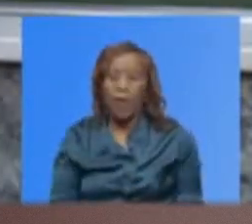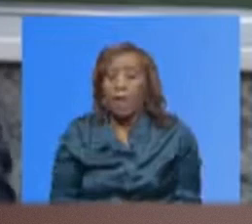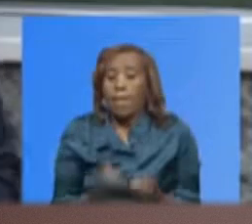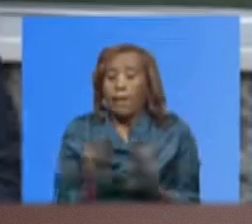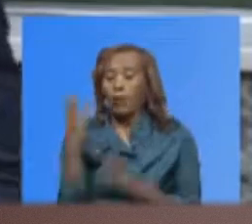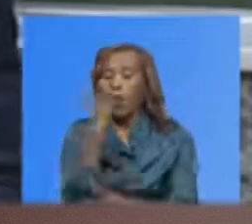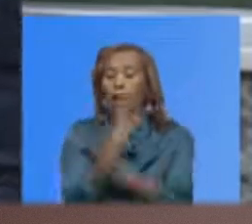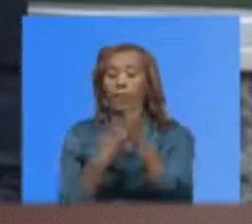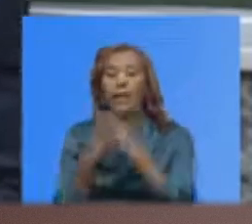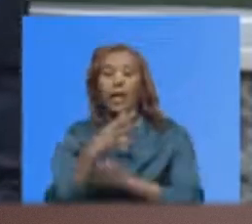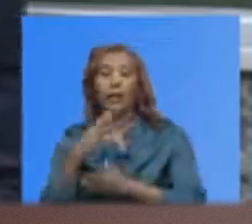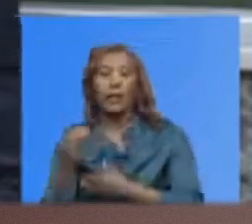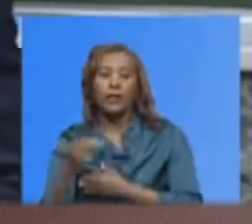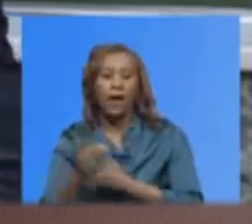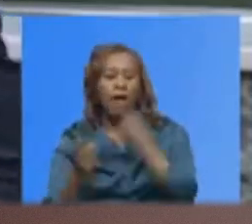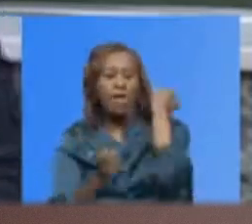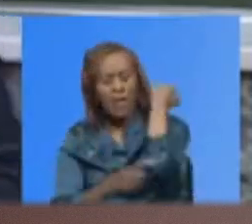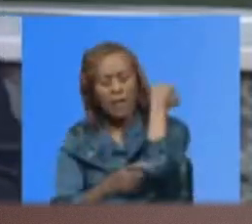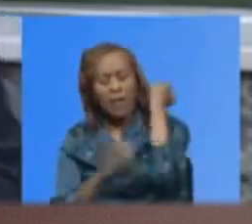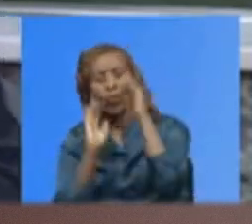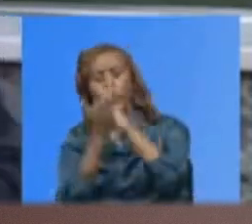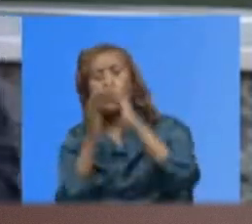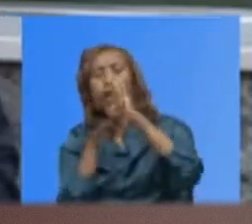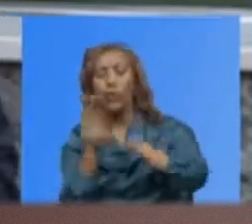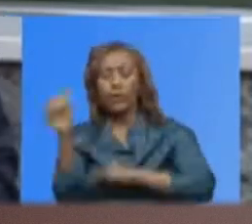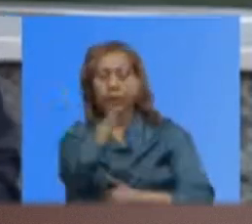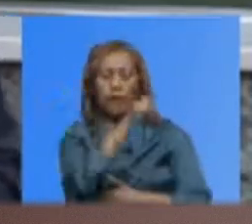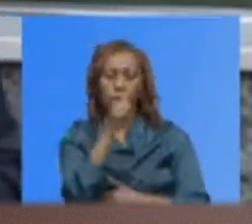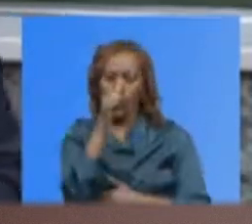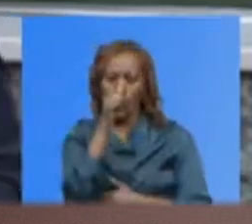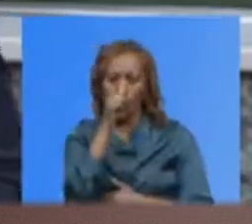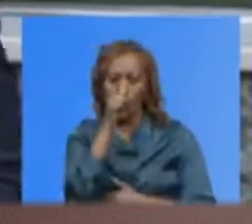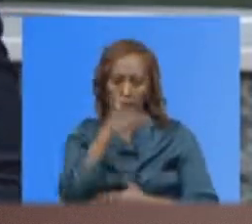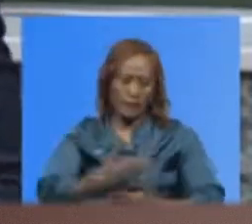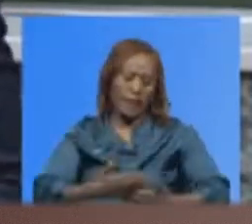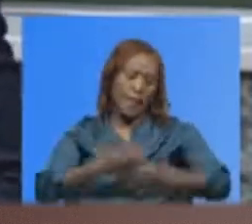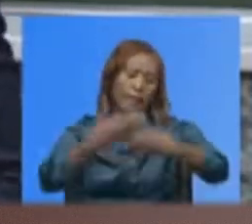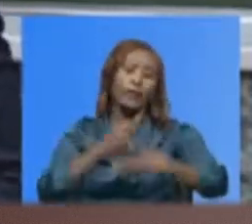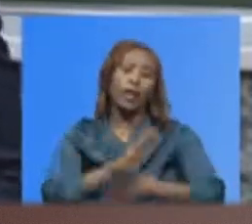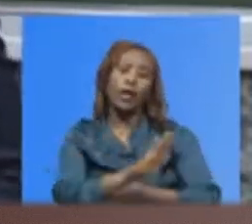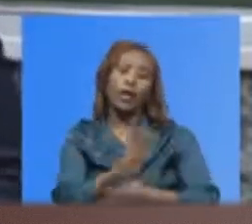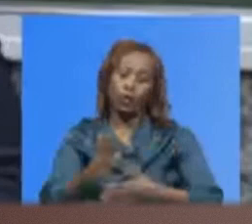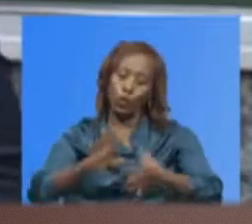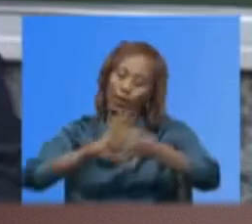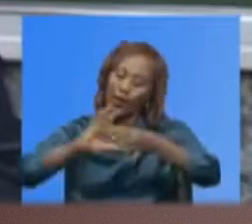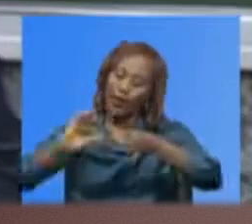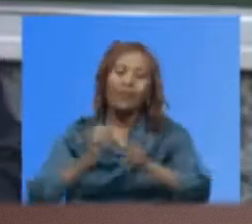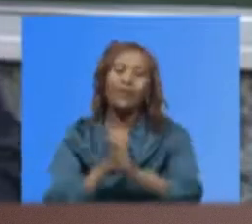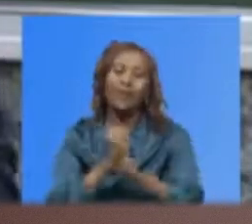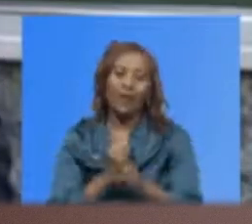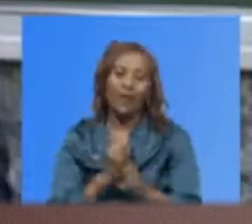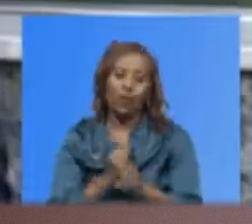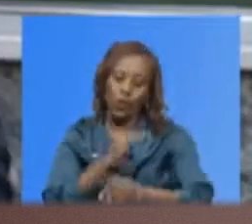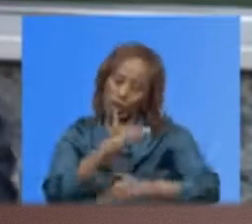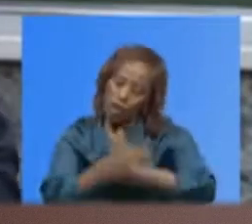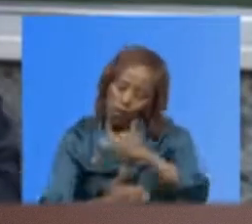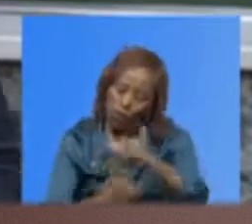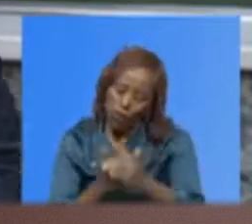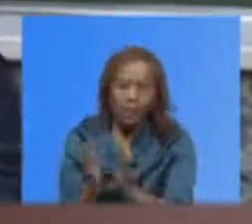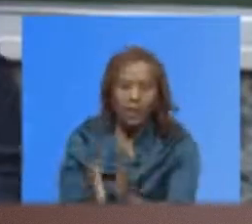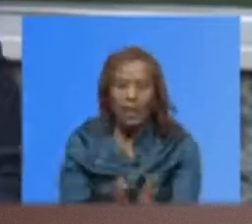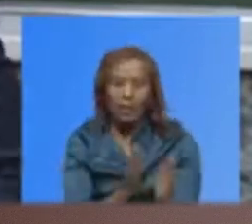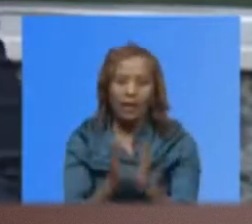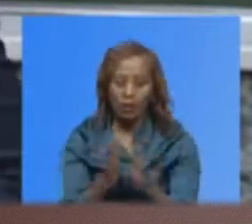ببزو اسچگارينا فتاني هونيتا وست ايتيوبيان گنبتاچو تاريخ سرتاچو تولد